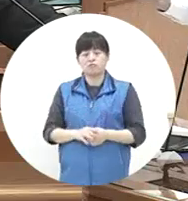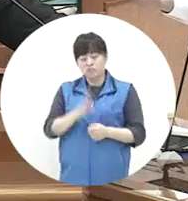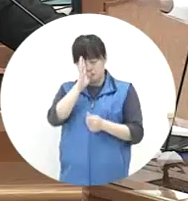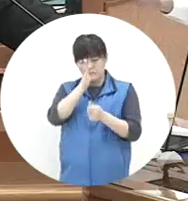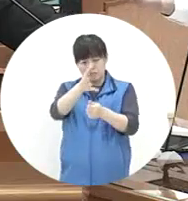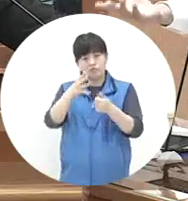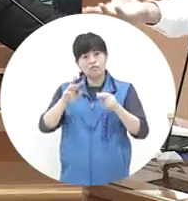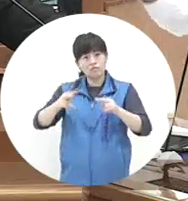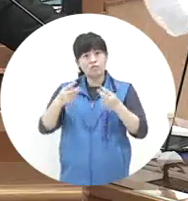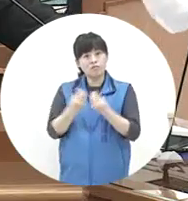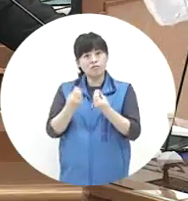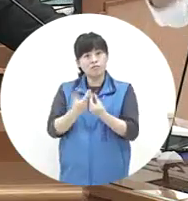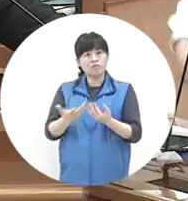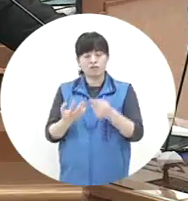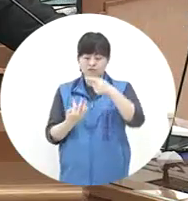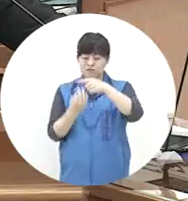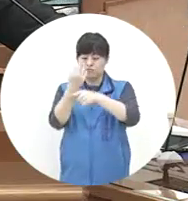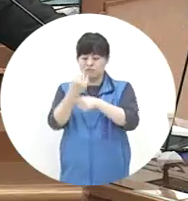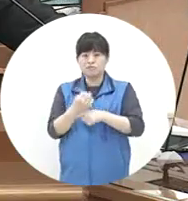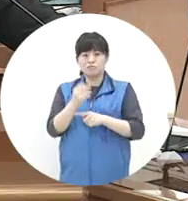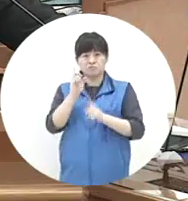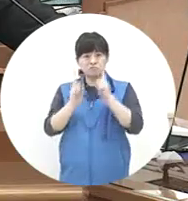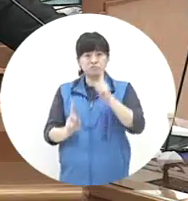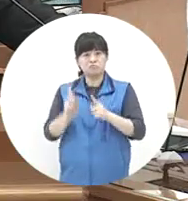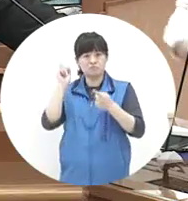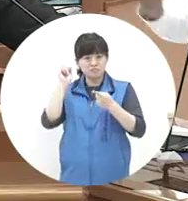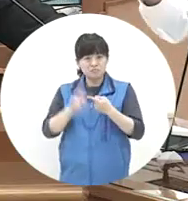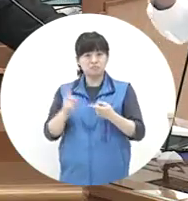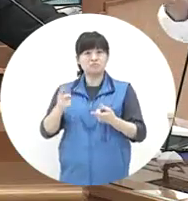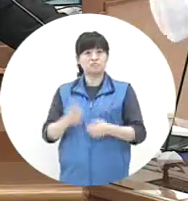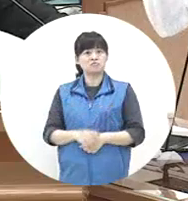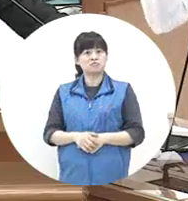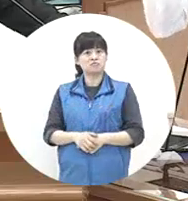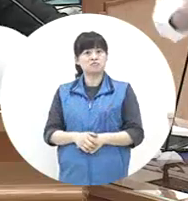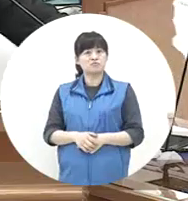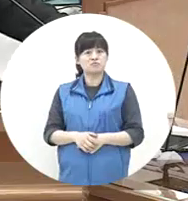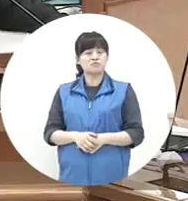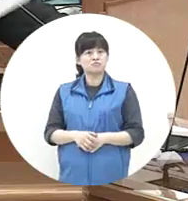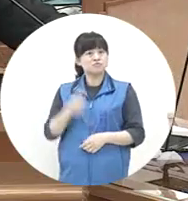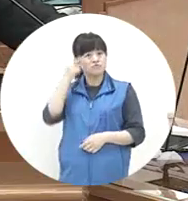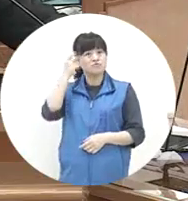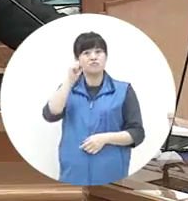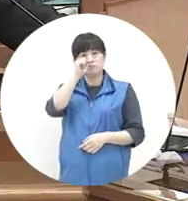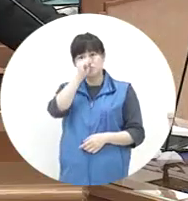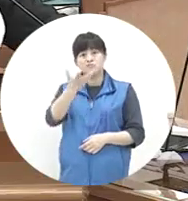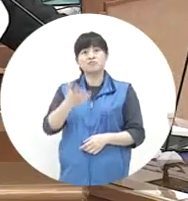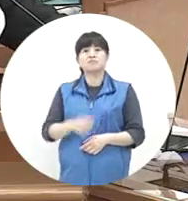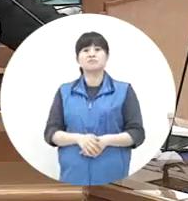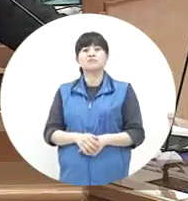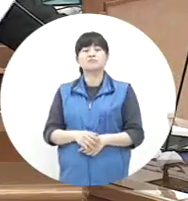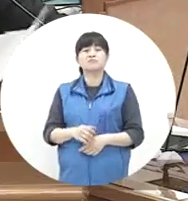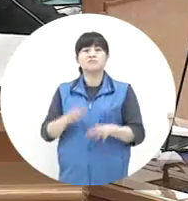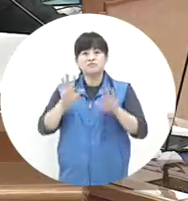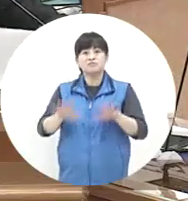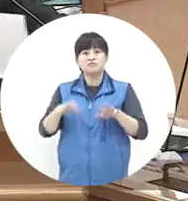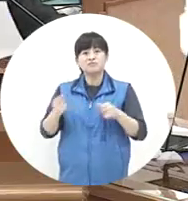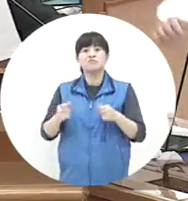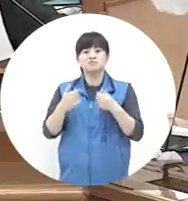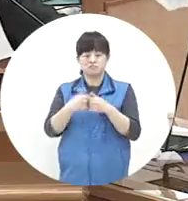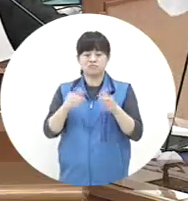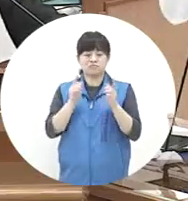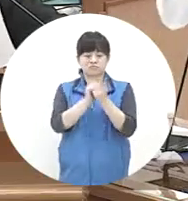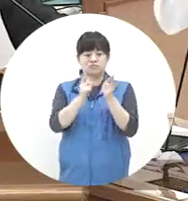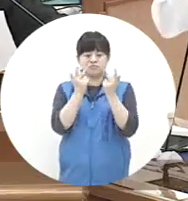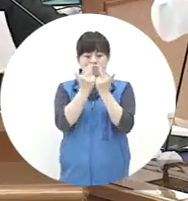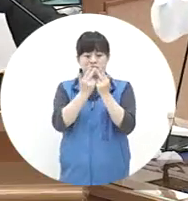要怎么改这比例，怎样才是你觉得是 OK 的？ 但是起码现阶段不要对新北市差异性